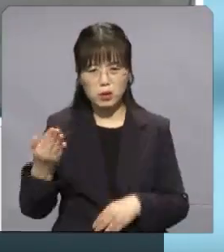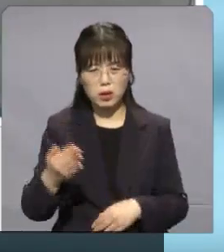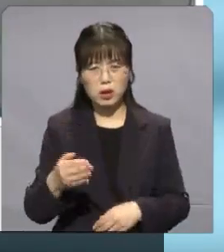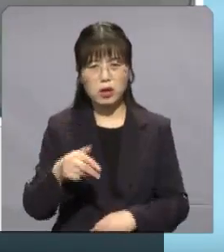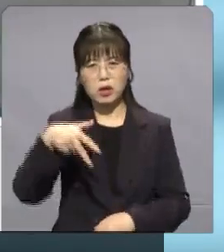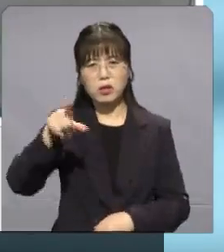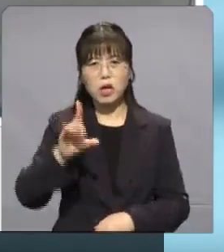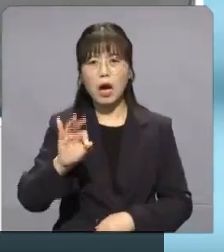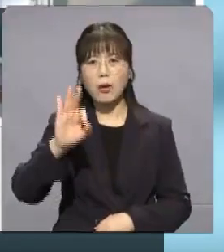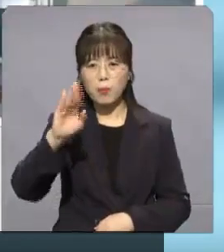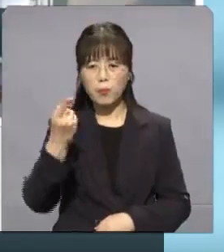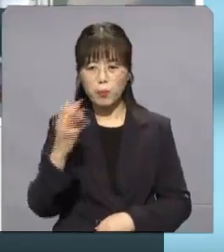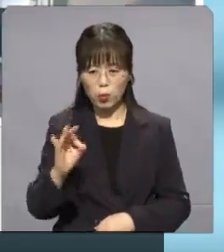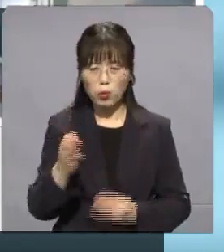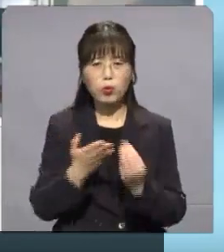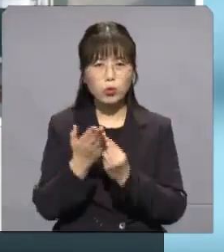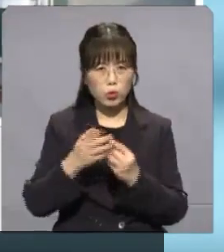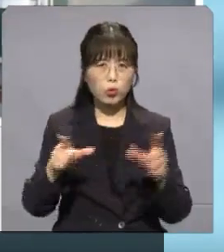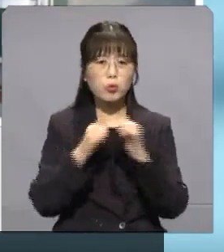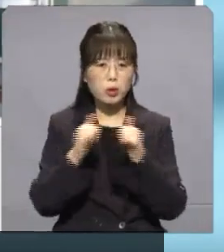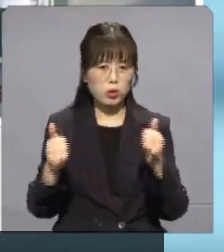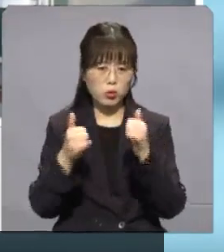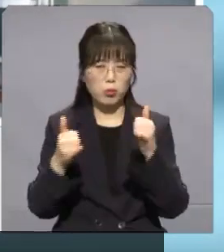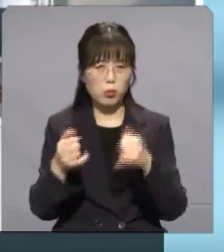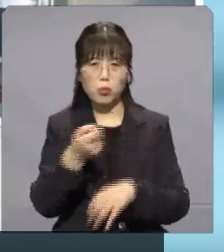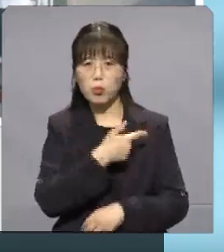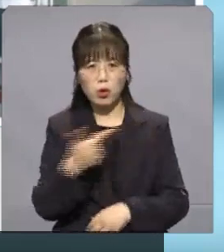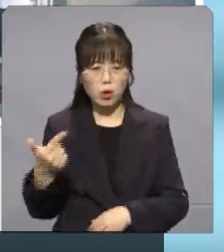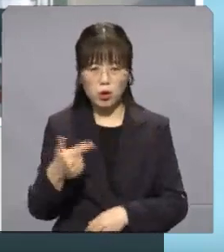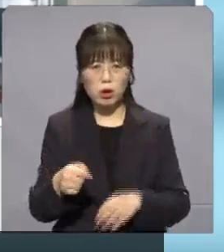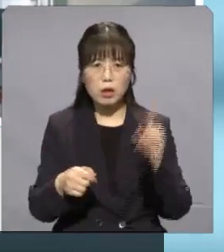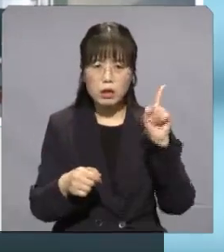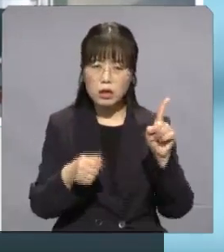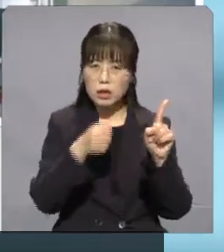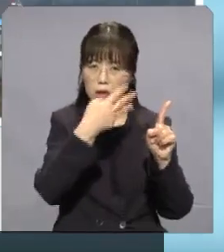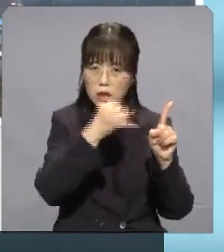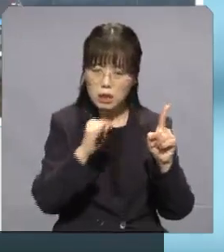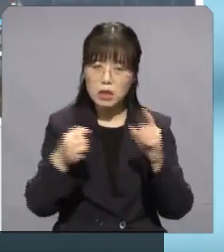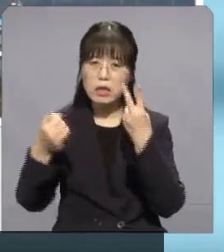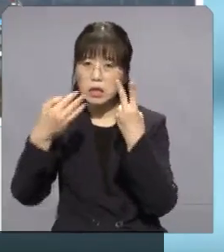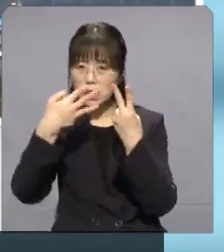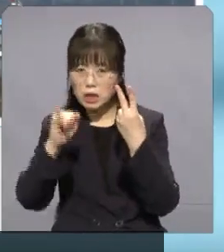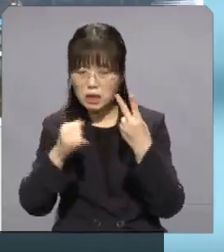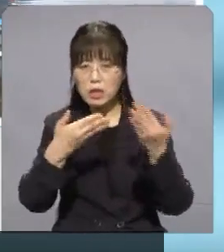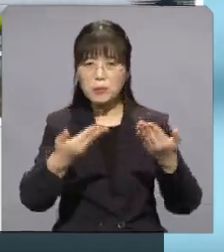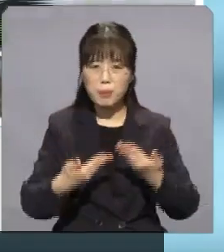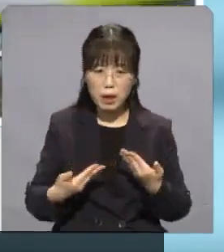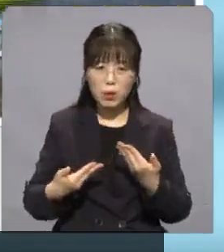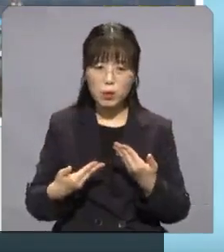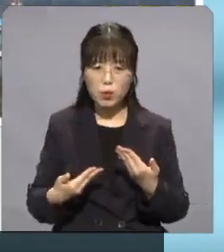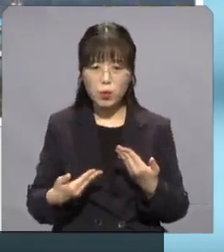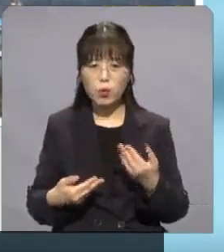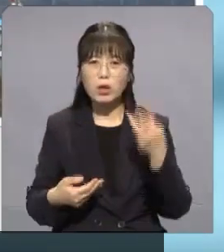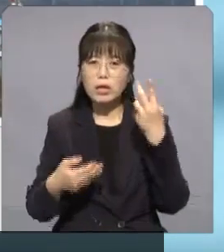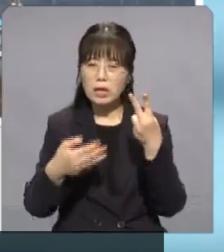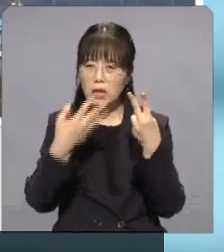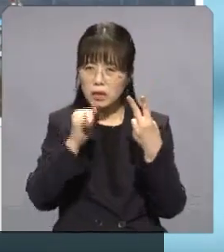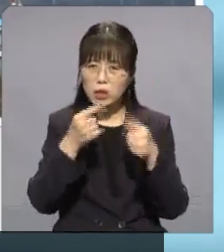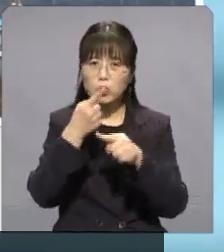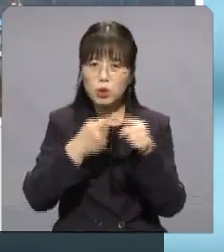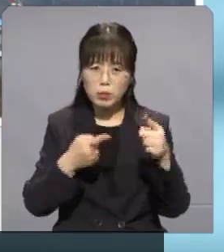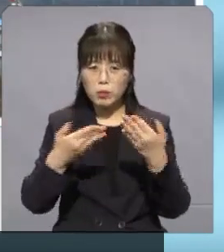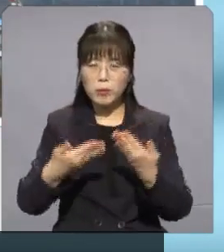크겠어요 주민들도 그렇게 많이 안 계시는데 장봉1리는 일리는 받고 또 일이도 이제 일부분만 받고